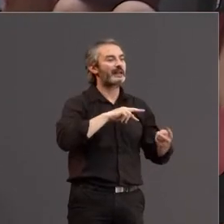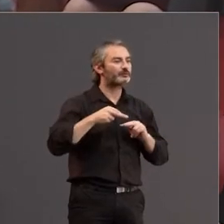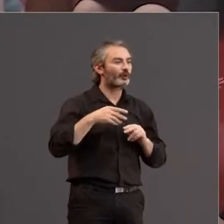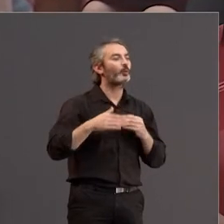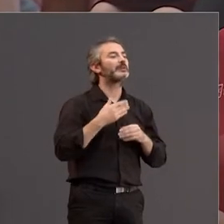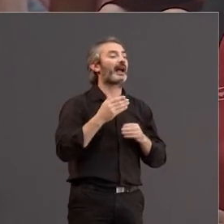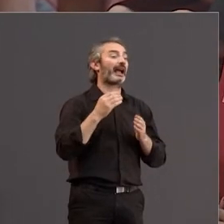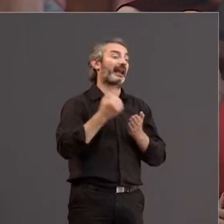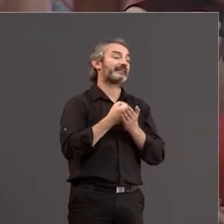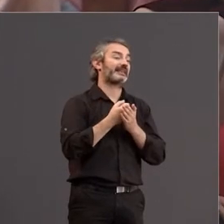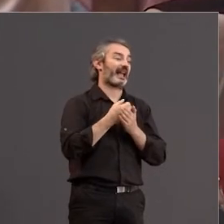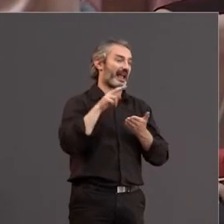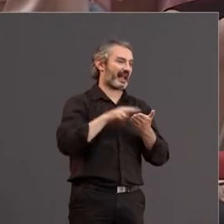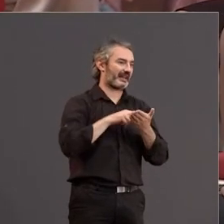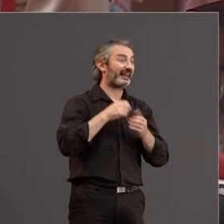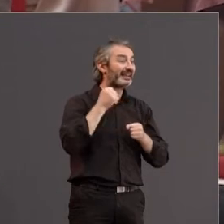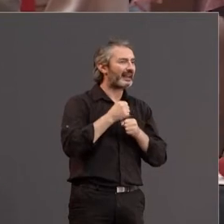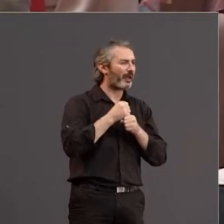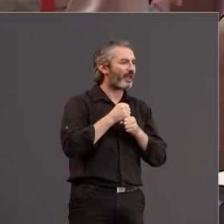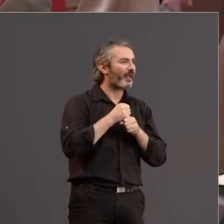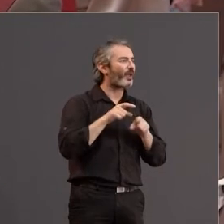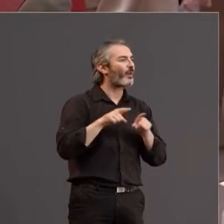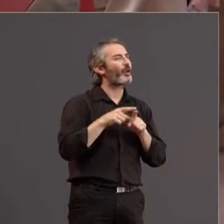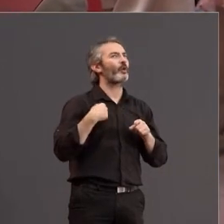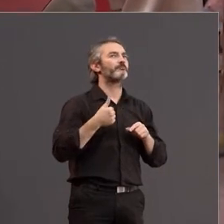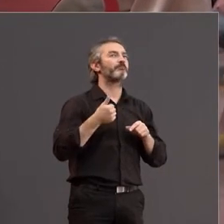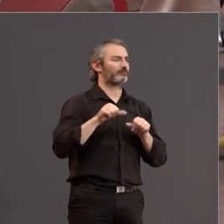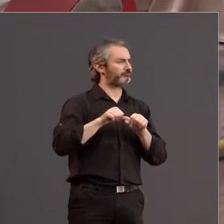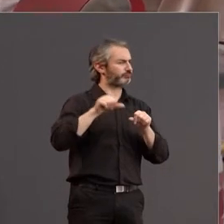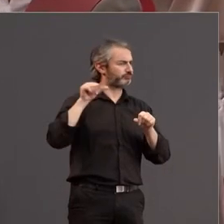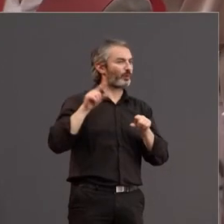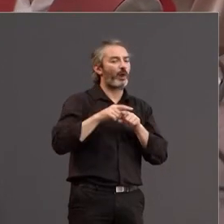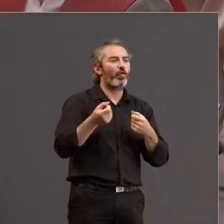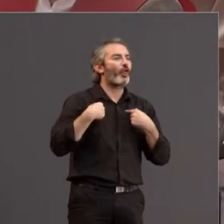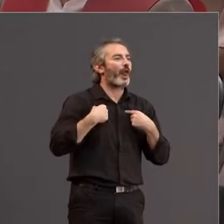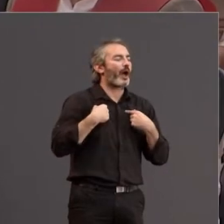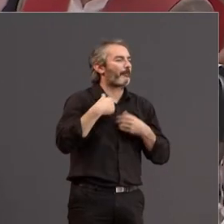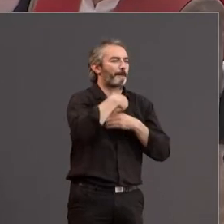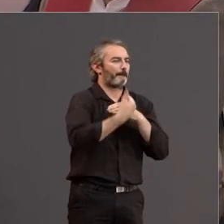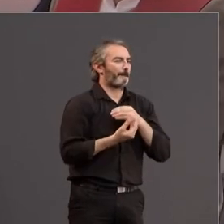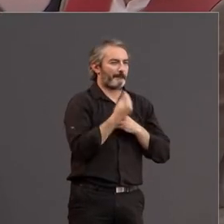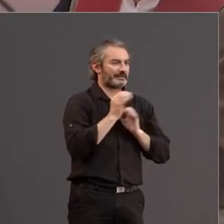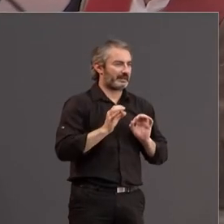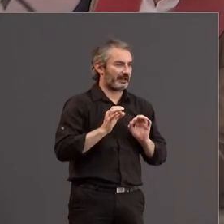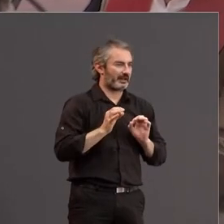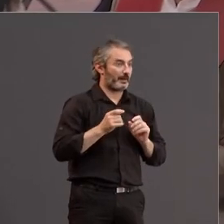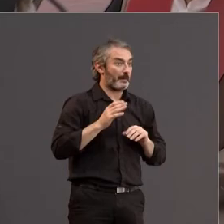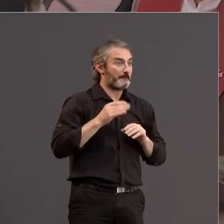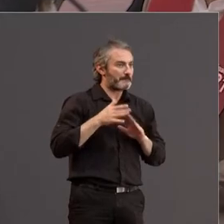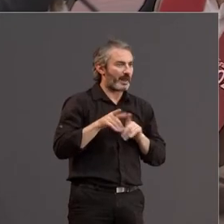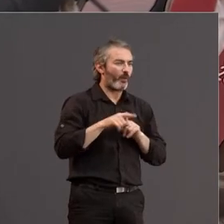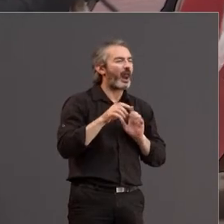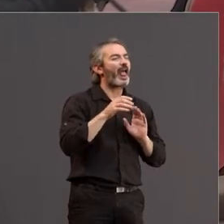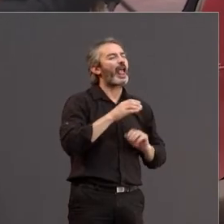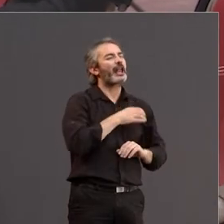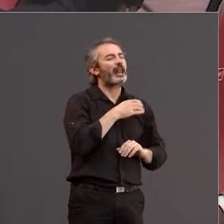d'anglès. Aquesta feina durant molt de temps ha sigut, diguem, la meva feina alimentària, no? Perquè al principi costa fer-se amb una cartera de